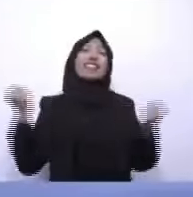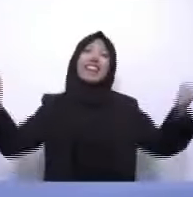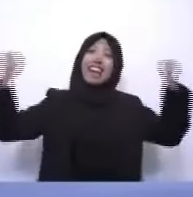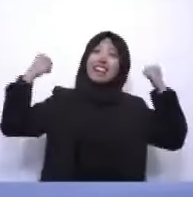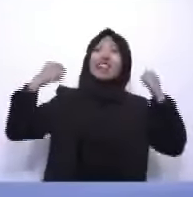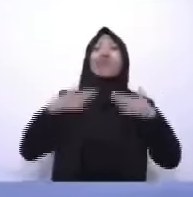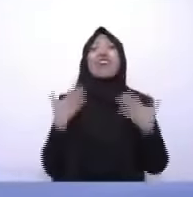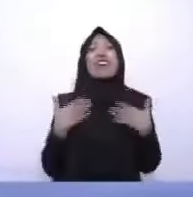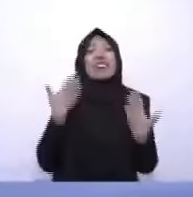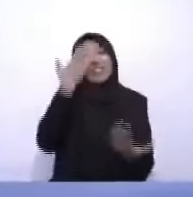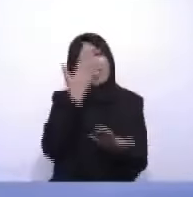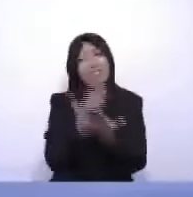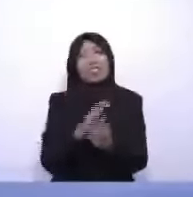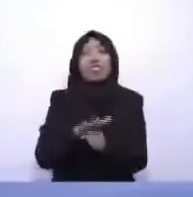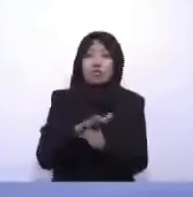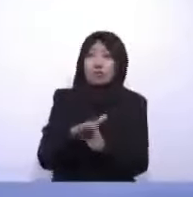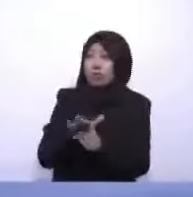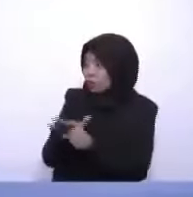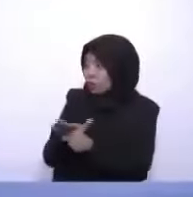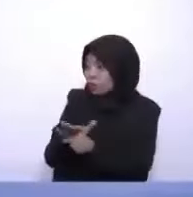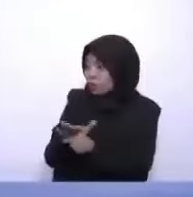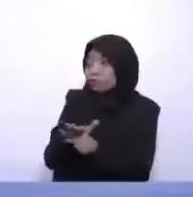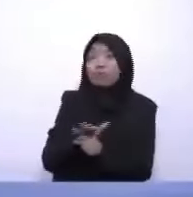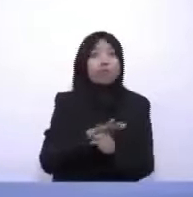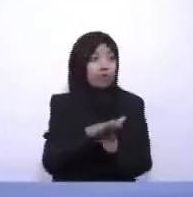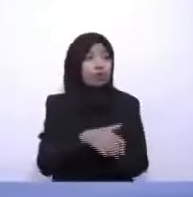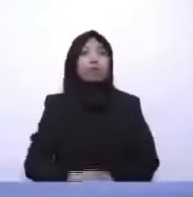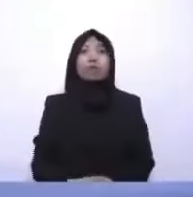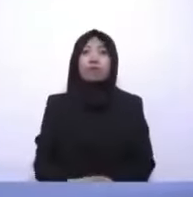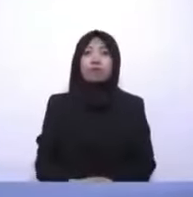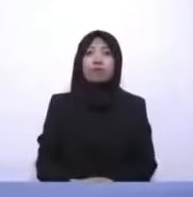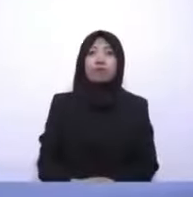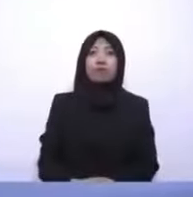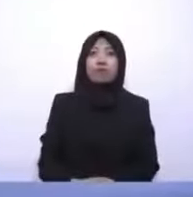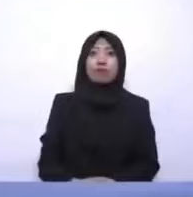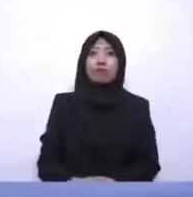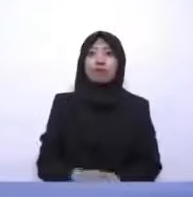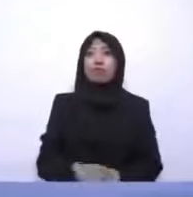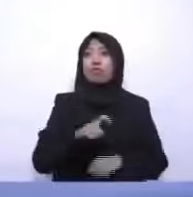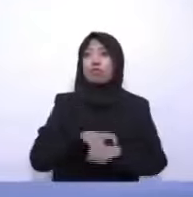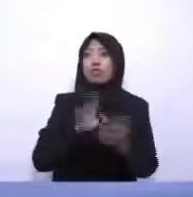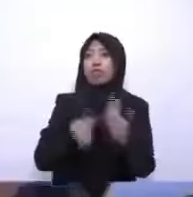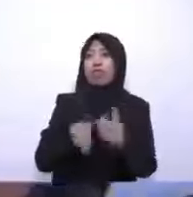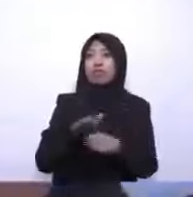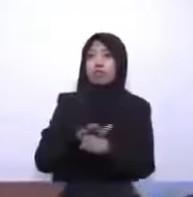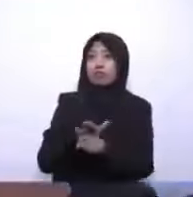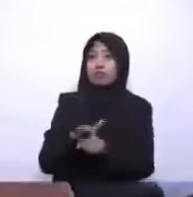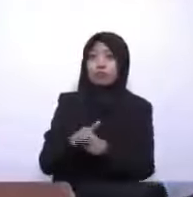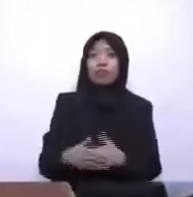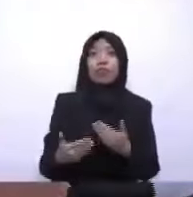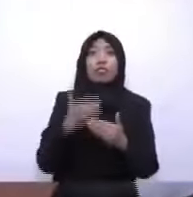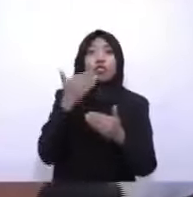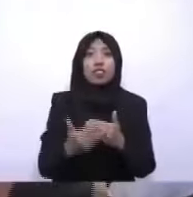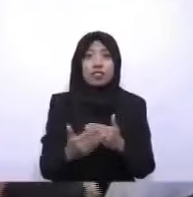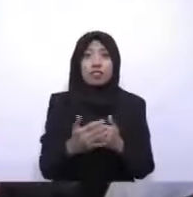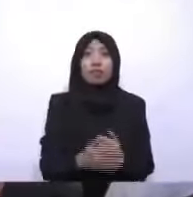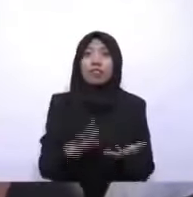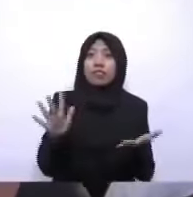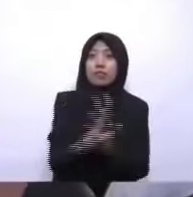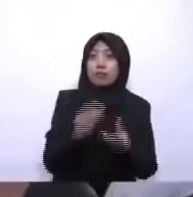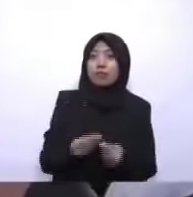kasih. Sudah cukup? Cukup. Baik, kita atur ulang waktunya jika sudah cukup. Berikutnya kami